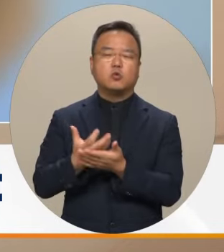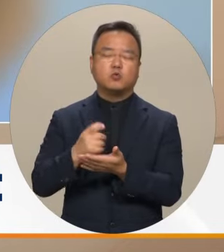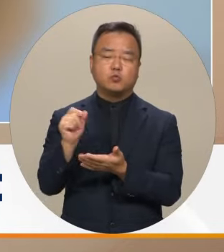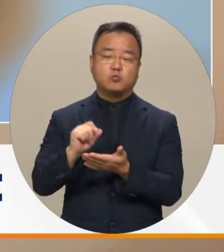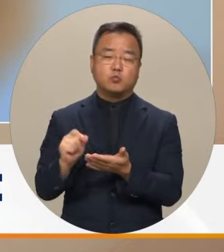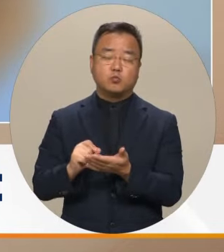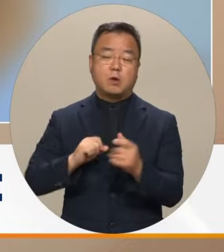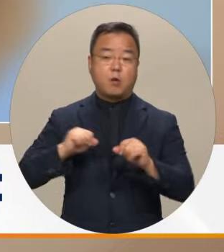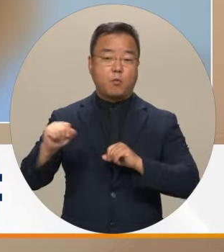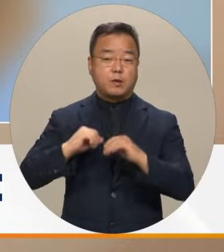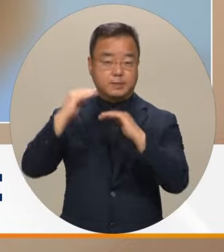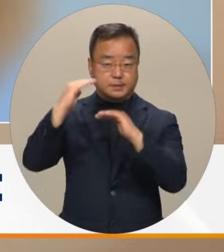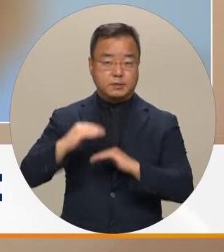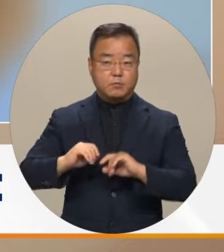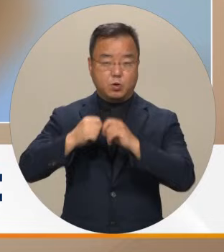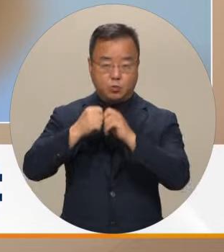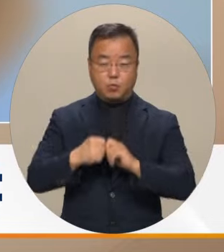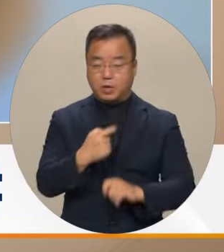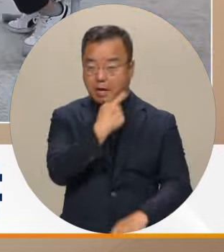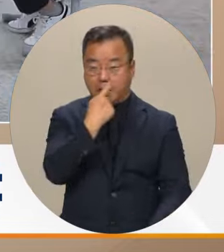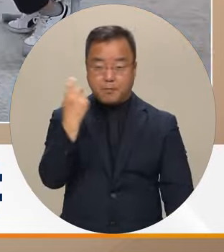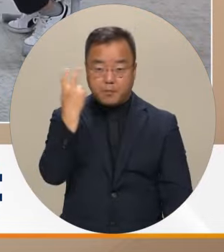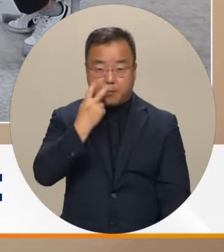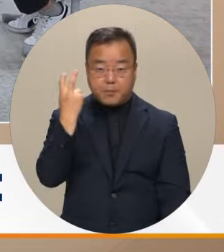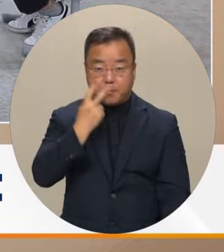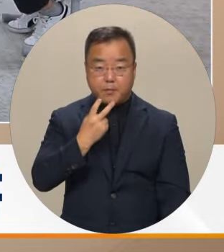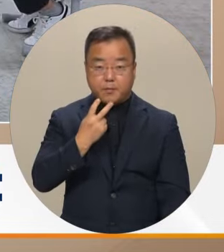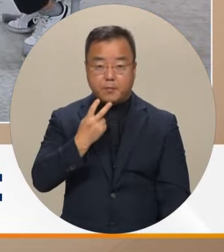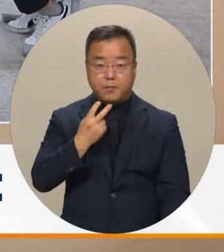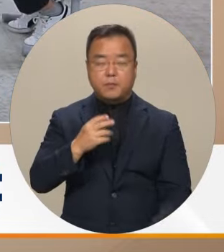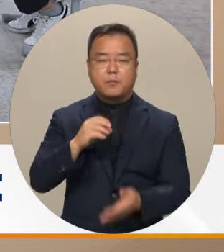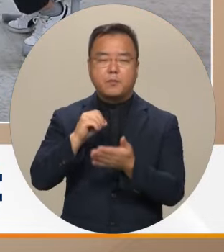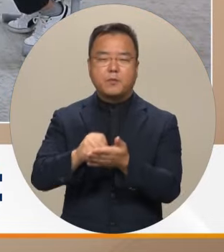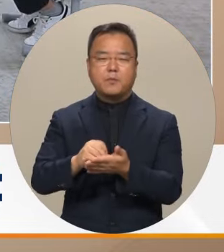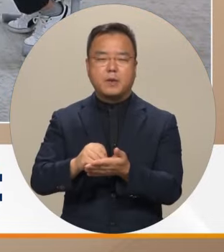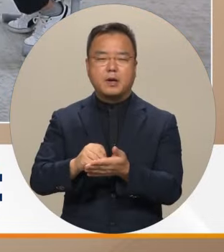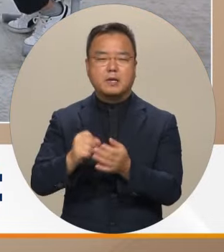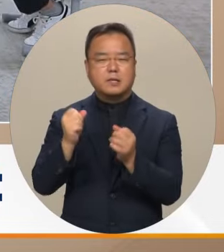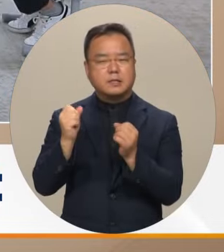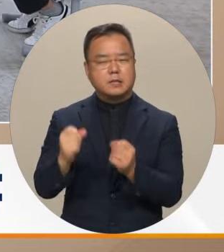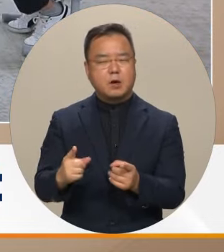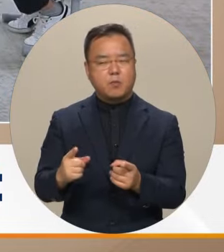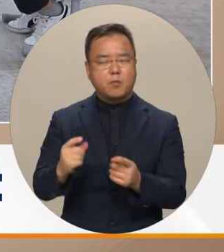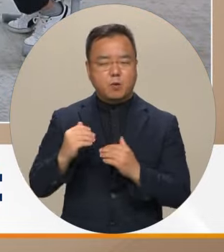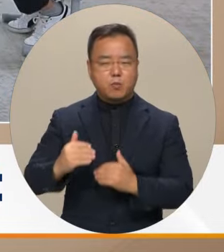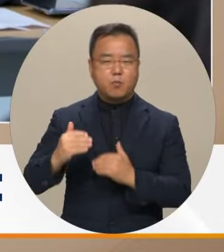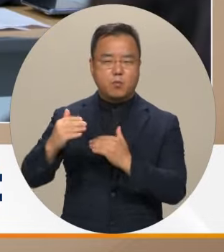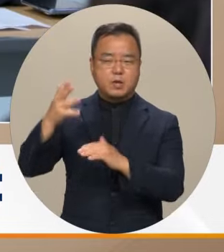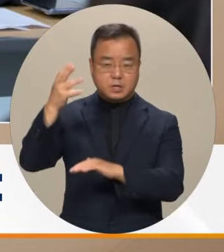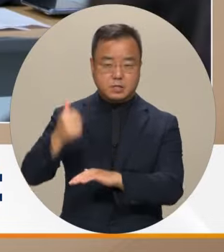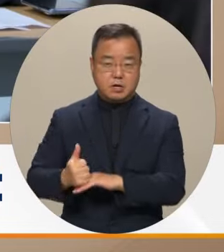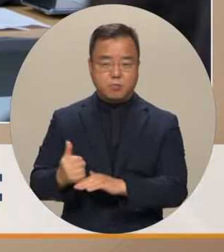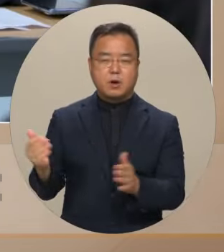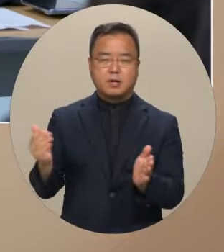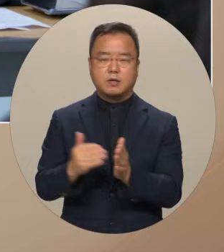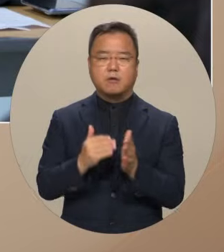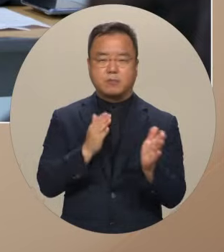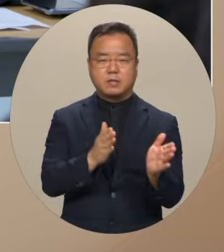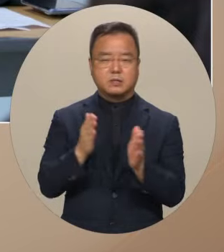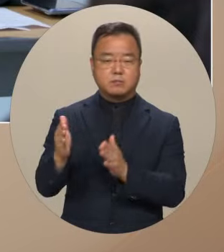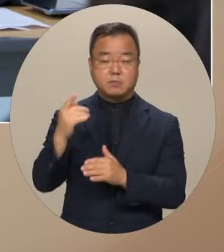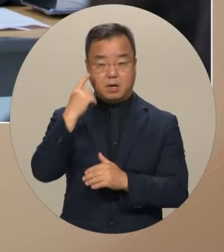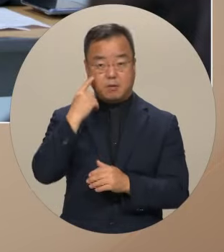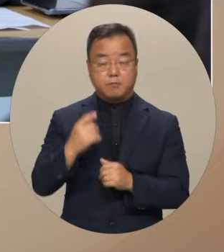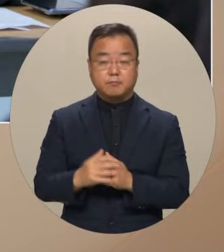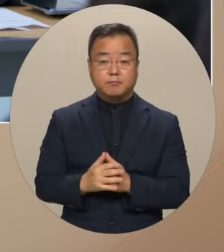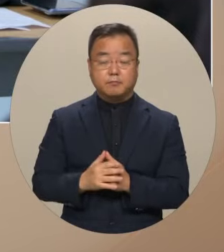활동 내용들을 꼼꼼하게 살펴보고 그다음에 계기 뭐 과정 결과 배우고 느낀 점 이런 것들을 정리해야 합니다